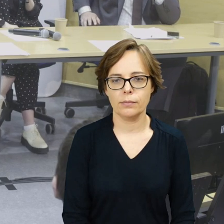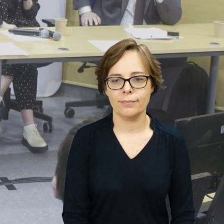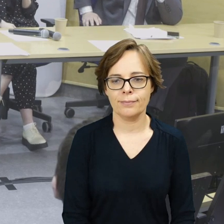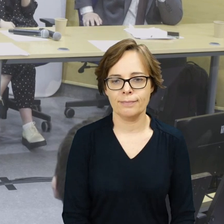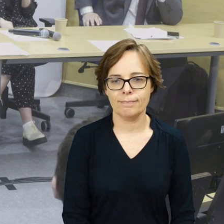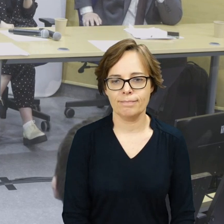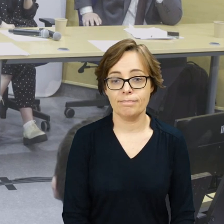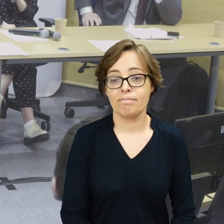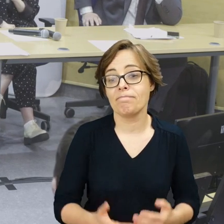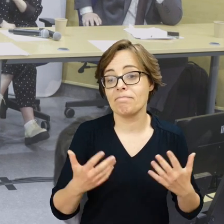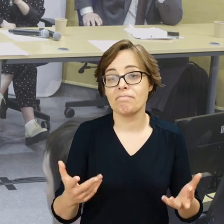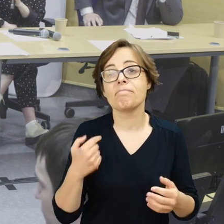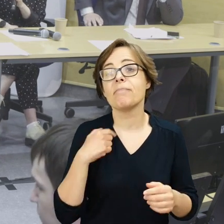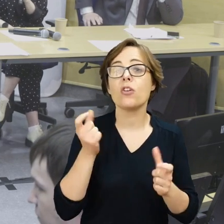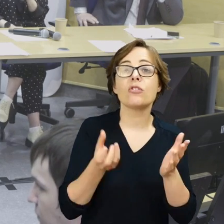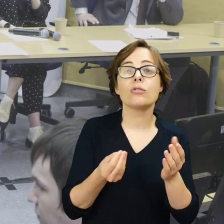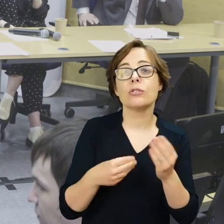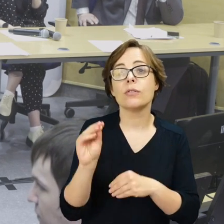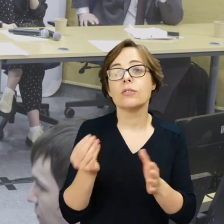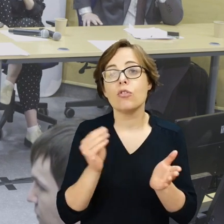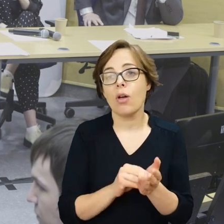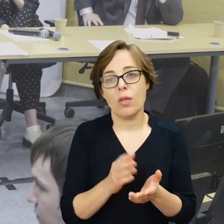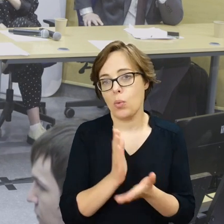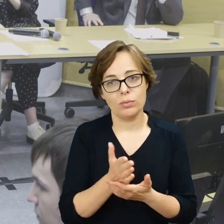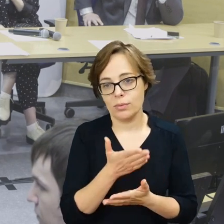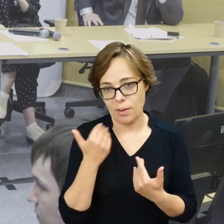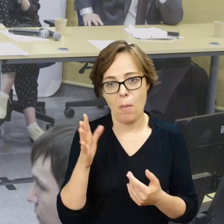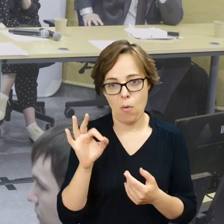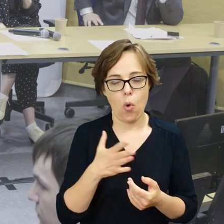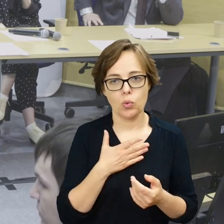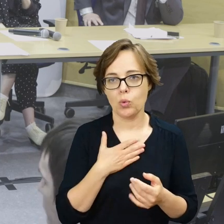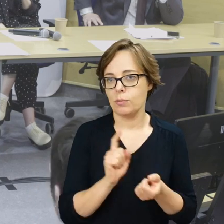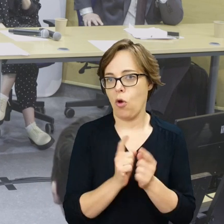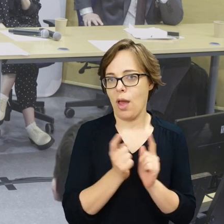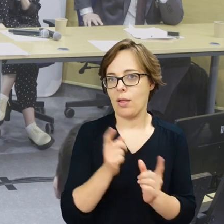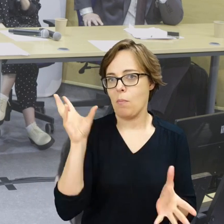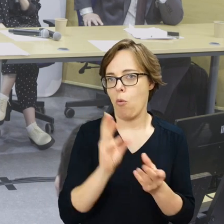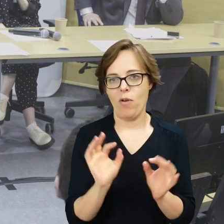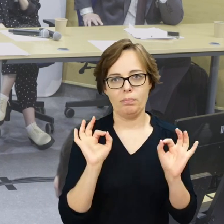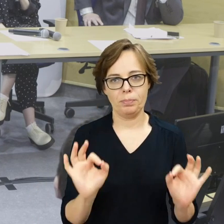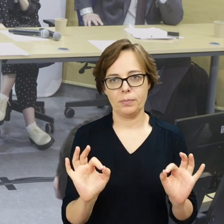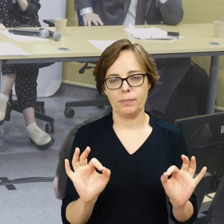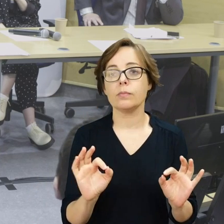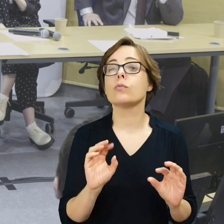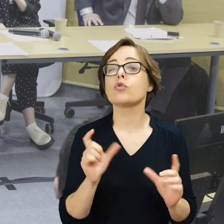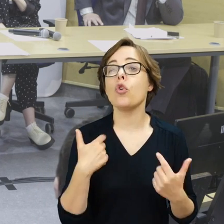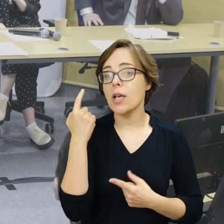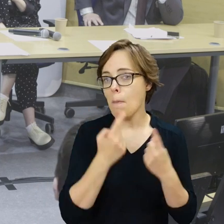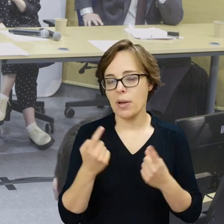Nie mam wiele więcej do dodania, bo bardzo, bardzo dobrze spuentowane jest to też coś, co czuję i uważam po tym